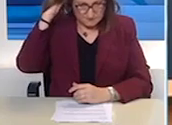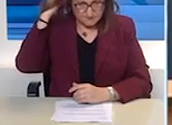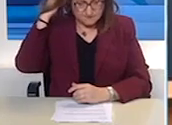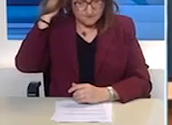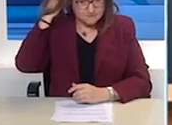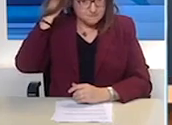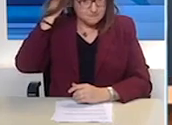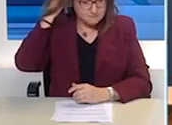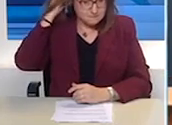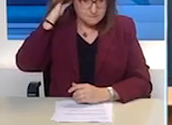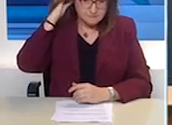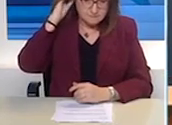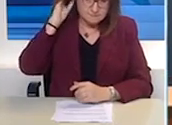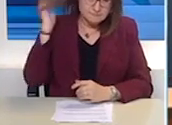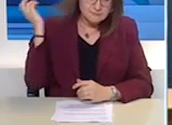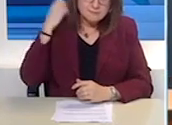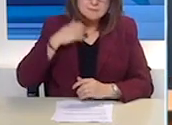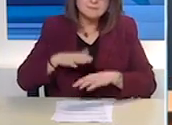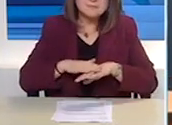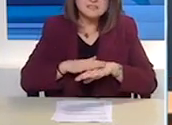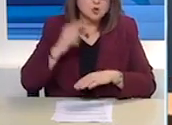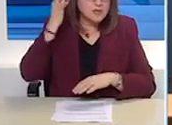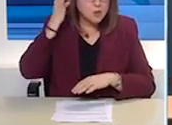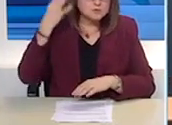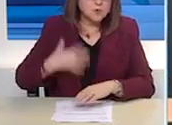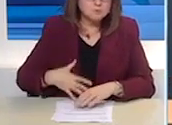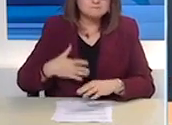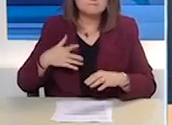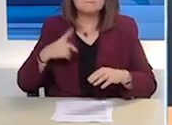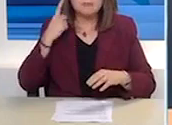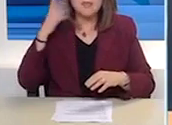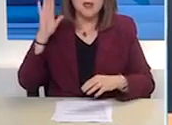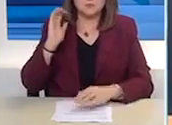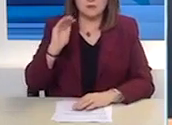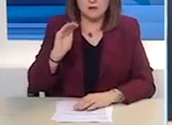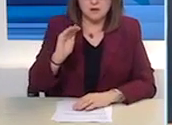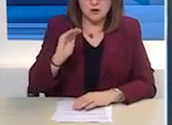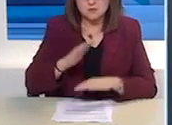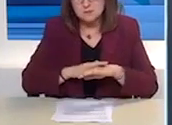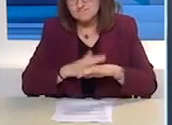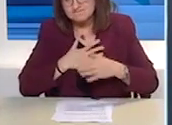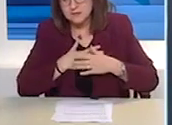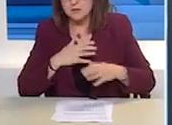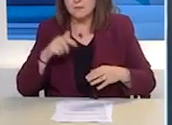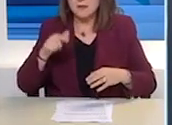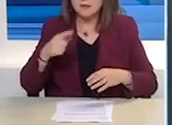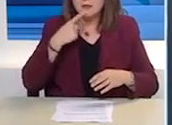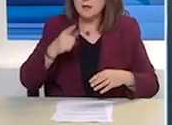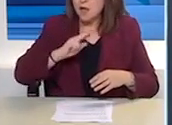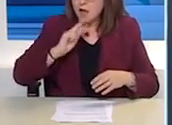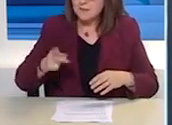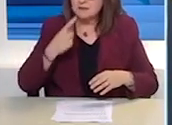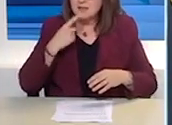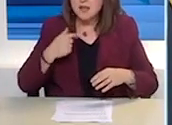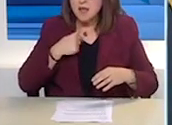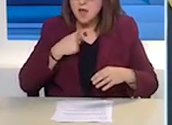Ναι, το είπα λίγο εμέσως και προηγουμένως. Έχουμε αυτά τα με συγκρατημένη αισιοδοξία, τα βλέπω πάντα, γιατί ξέρω ότι μαζί παλεύουμε